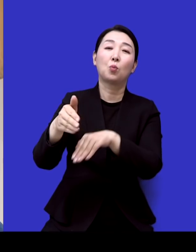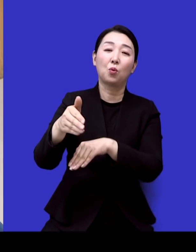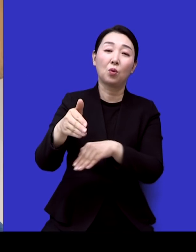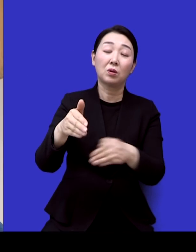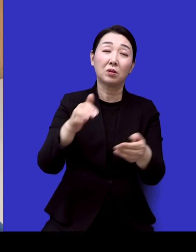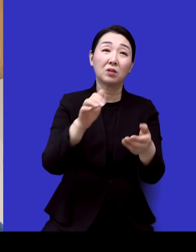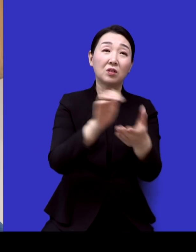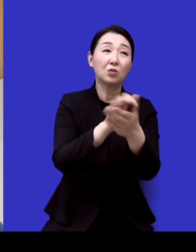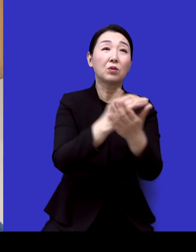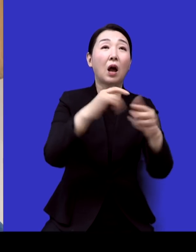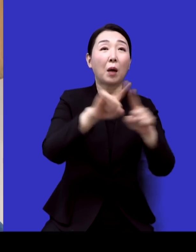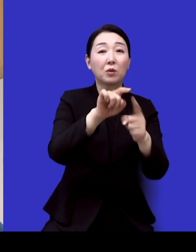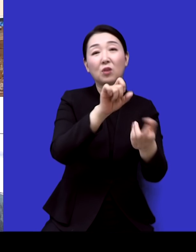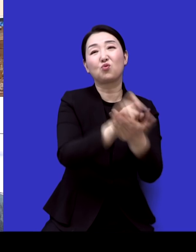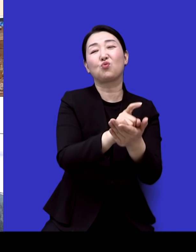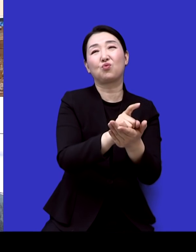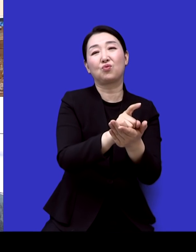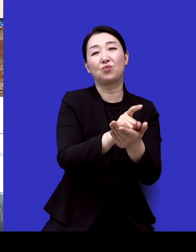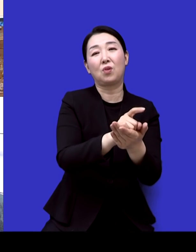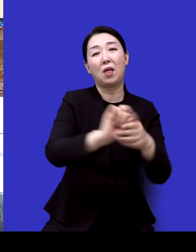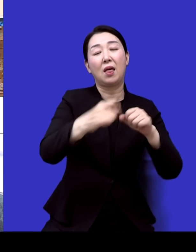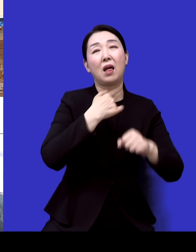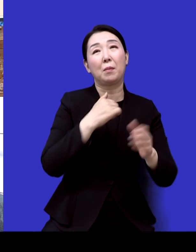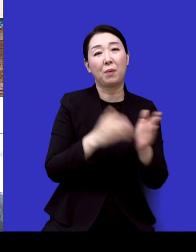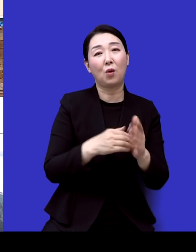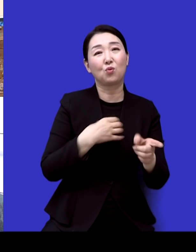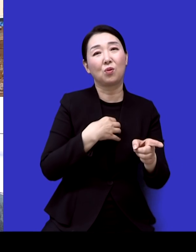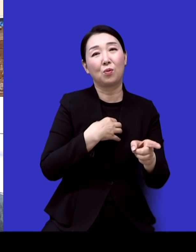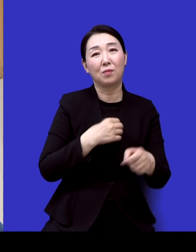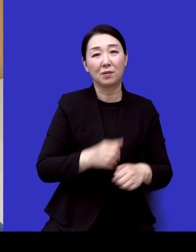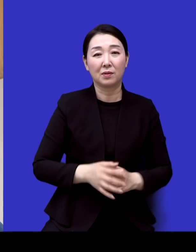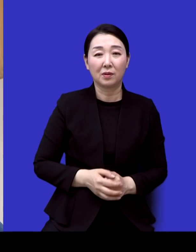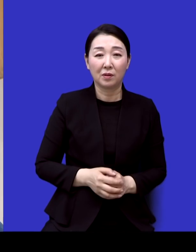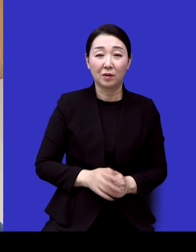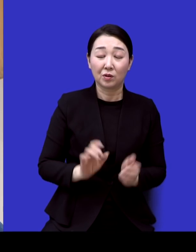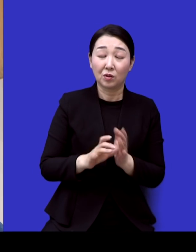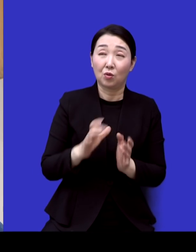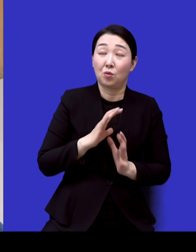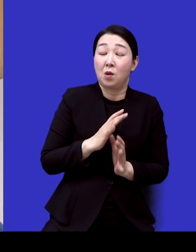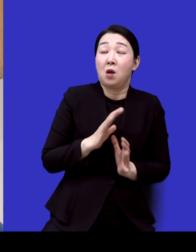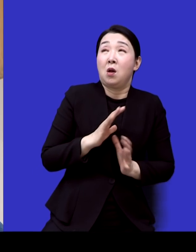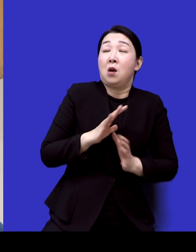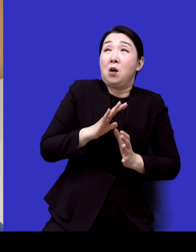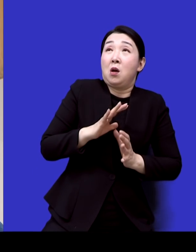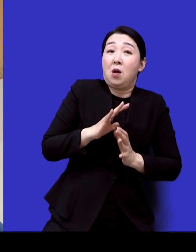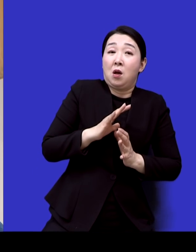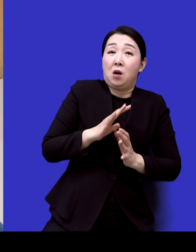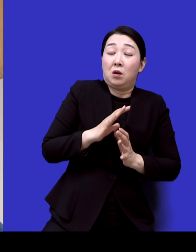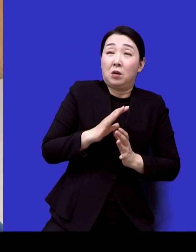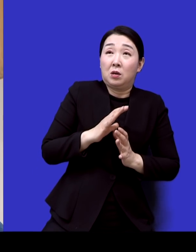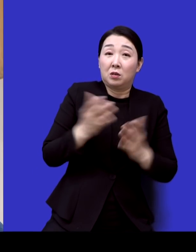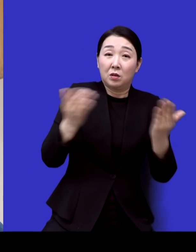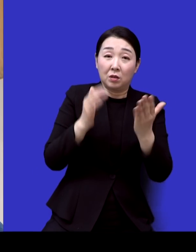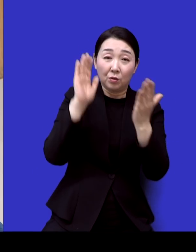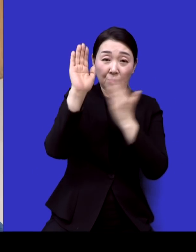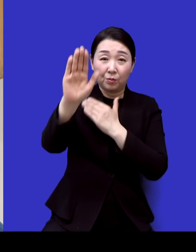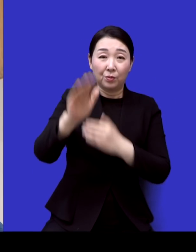이제 축구를 하고 있었던 거죠. 네. 위험했네. 예, 그때는 정말 두려워서 공포에 떨었는데 그 일이 지나고 나니까